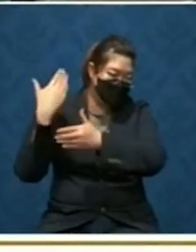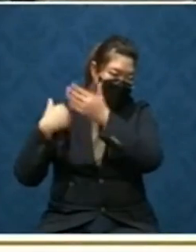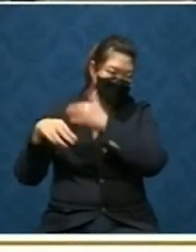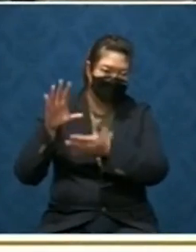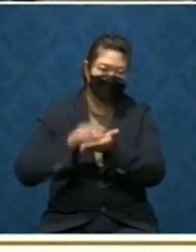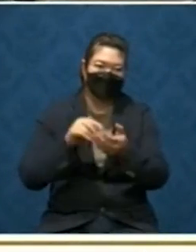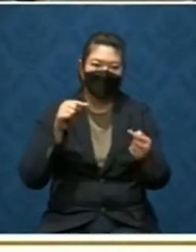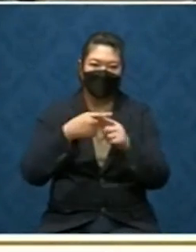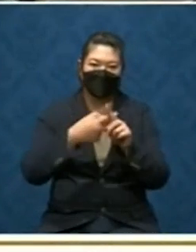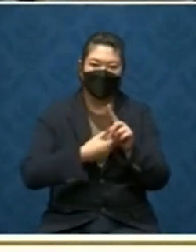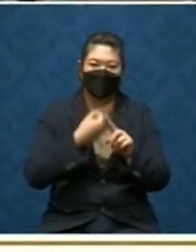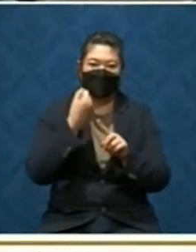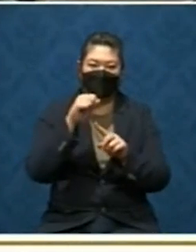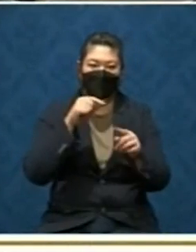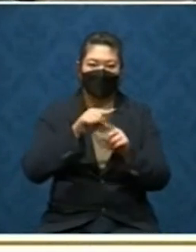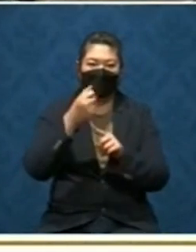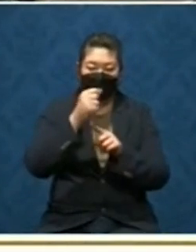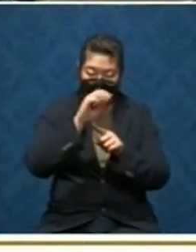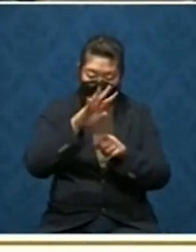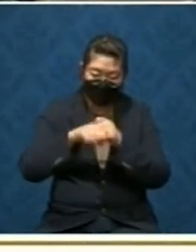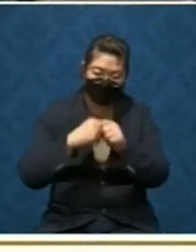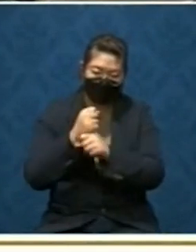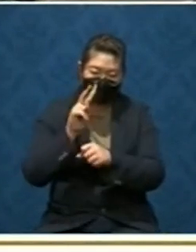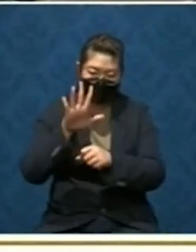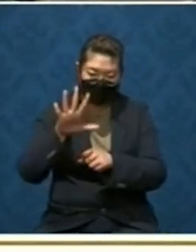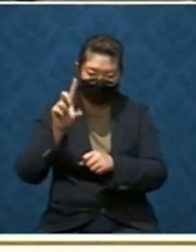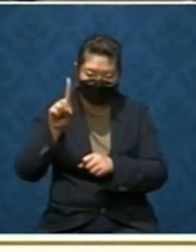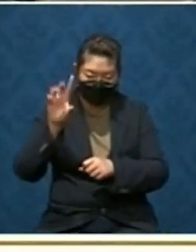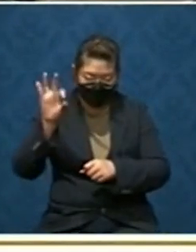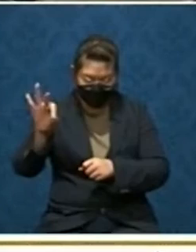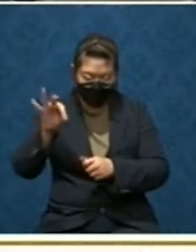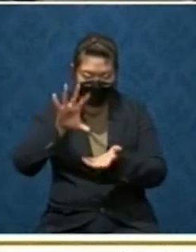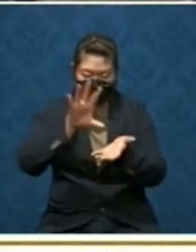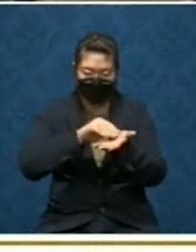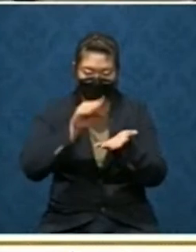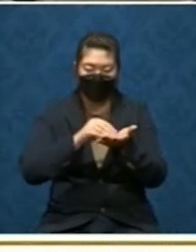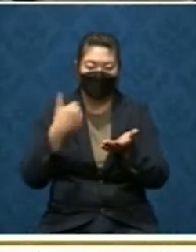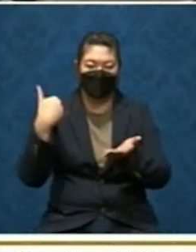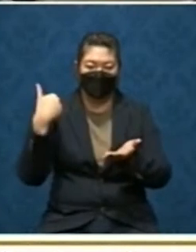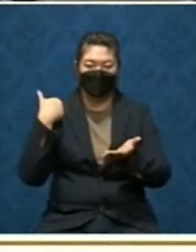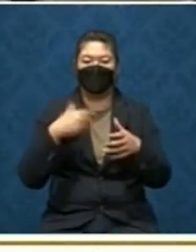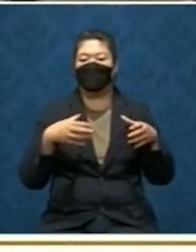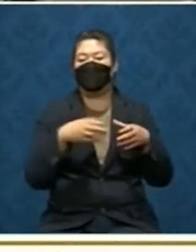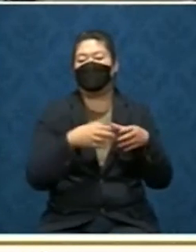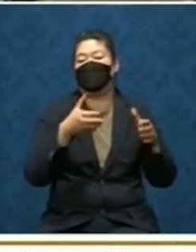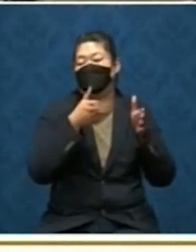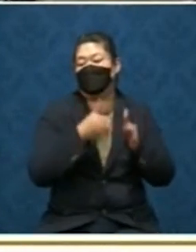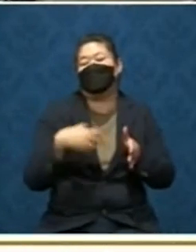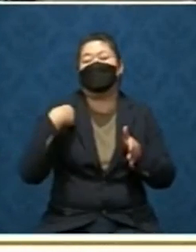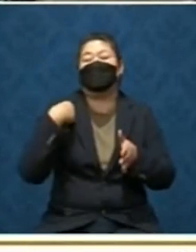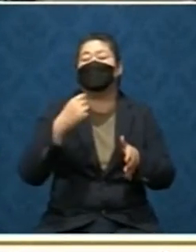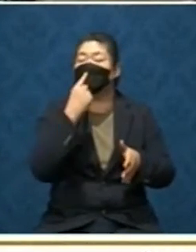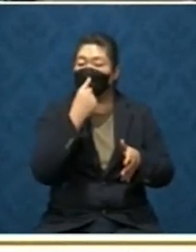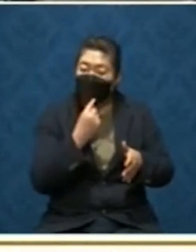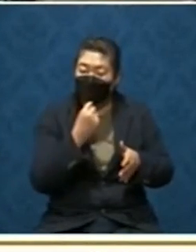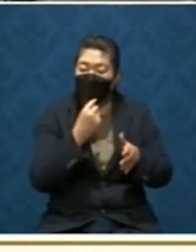14ตุลา6ตุลา2519พฤษภาธมินการต่อสู้ของพี่น้องคนเสื้อแดงหรือแม้กระทั่งการ